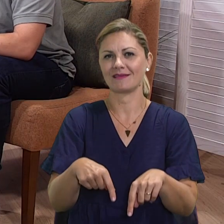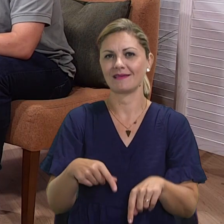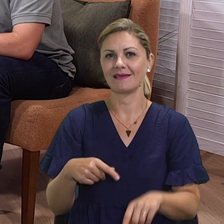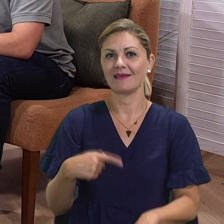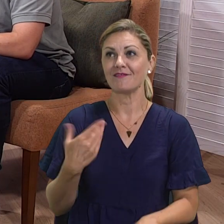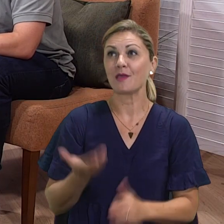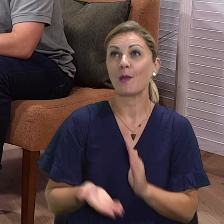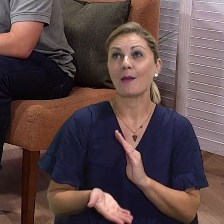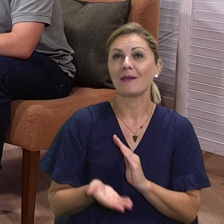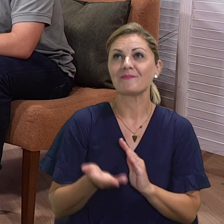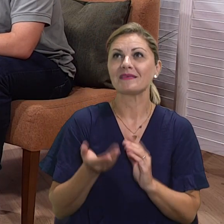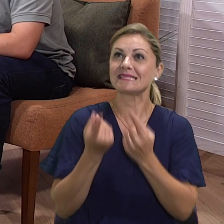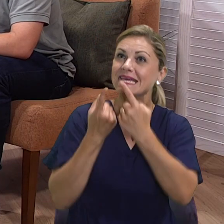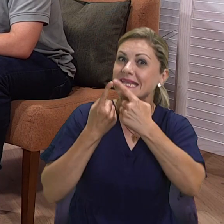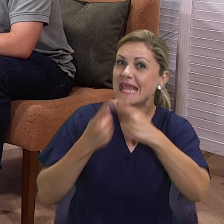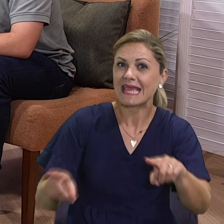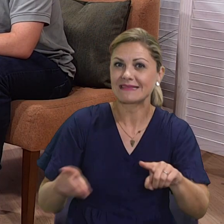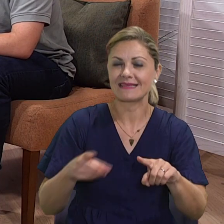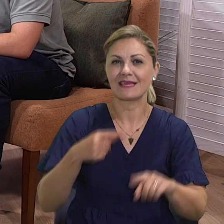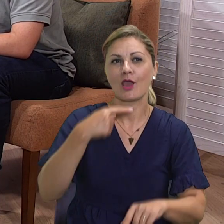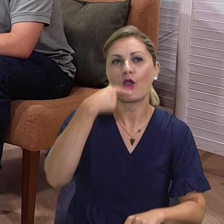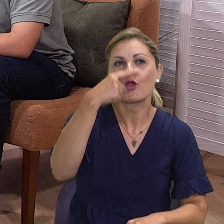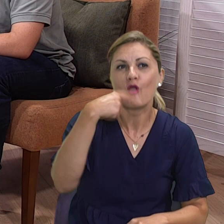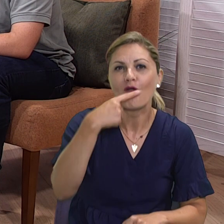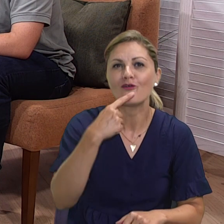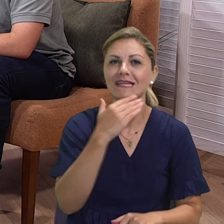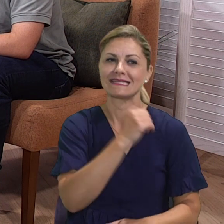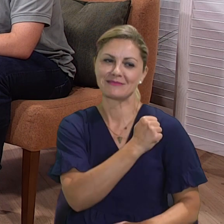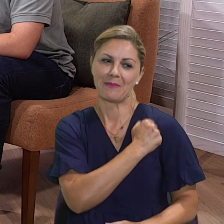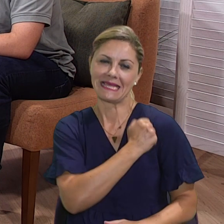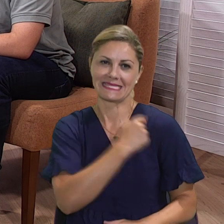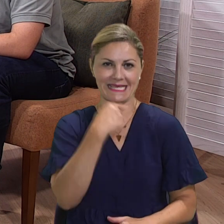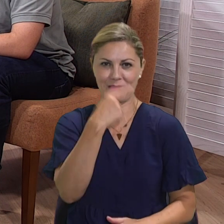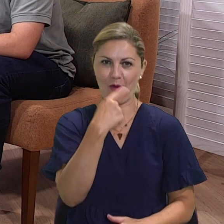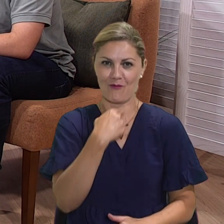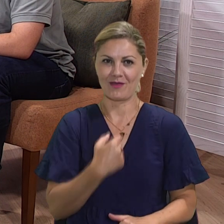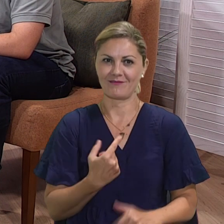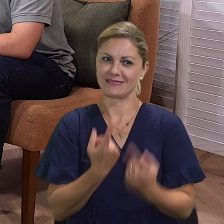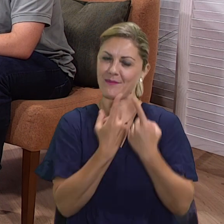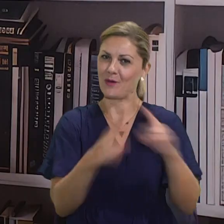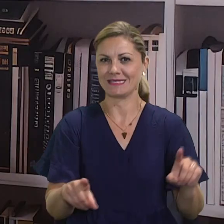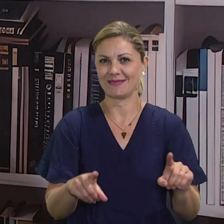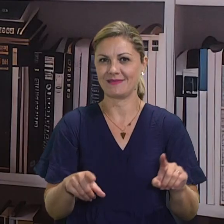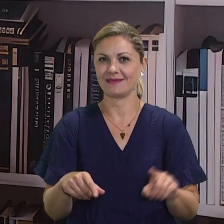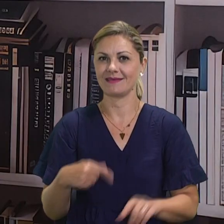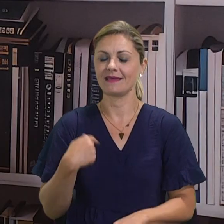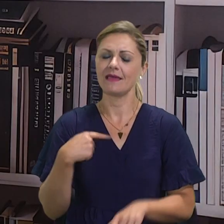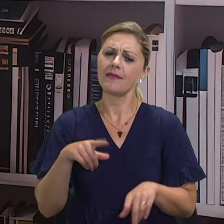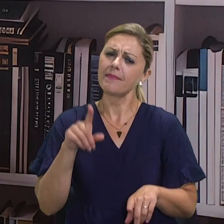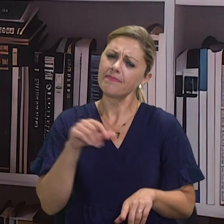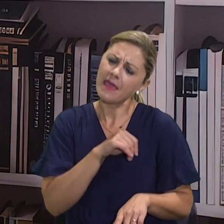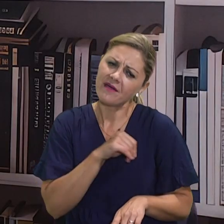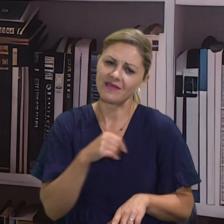od rijetkih izvornih govornika splitskog govora. Pa to što me nije dugo bilo nije moja krivica, ali neka se